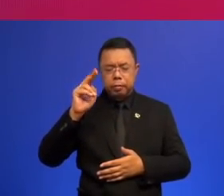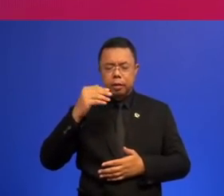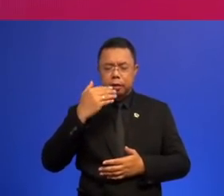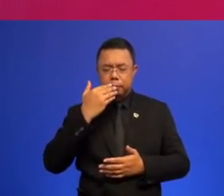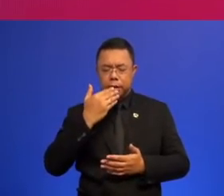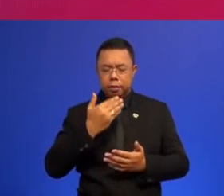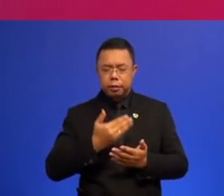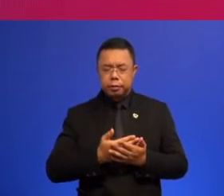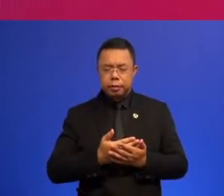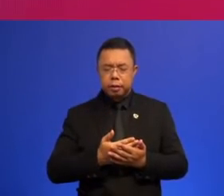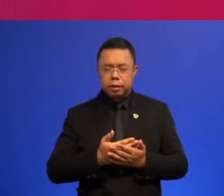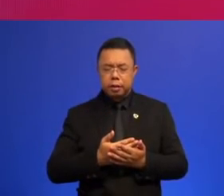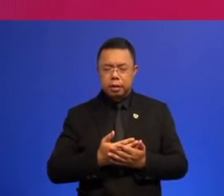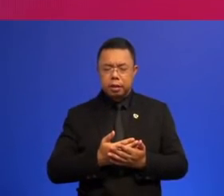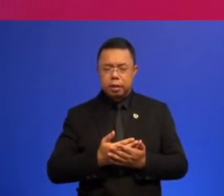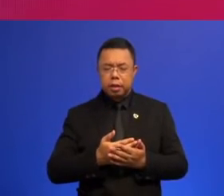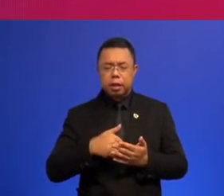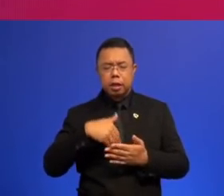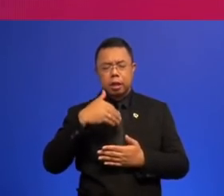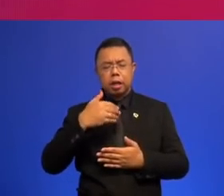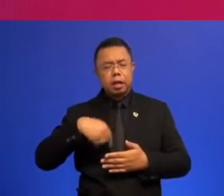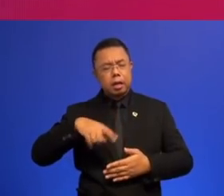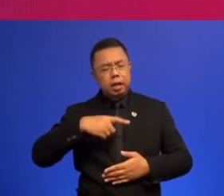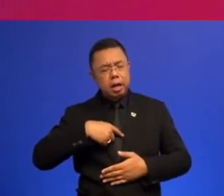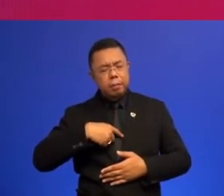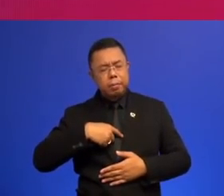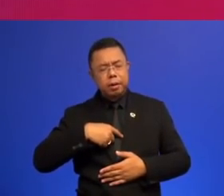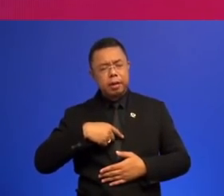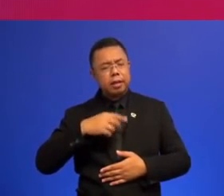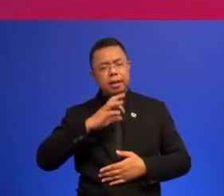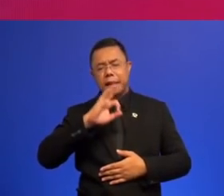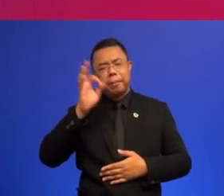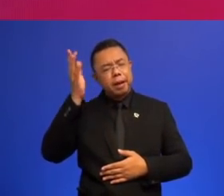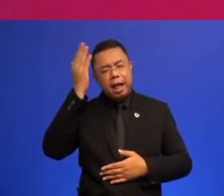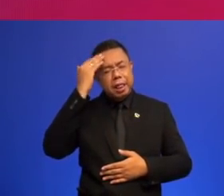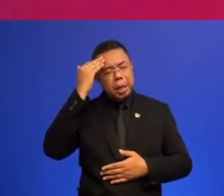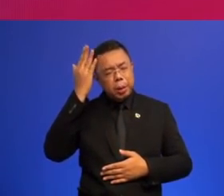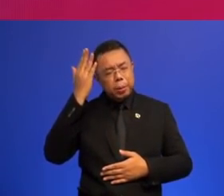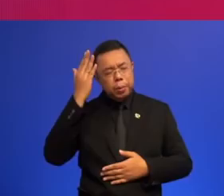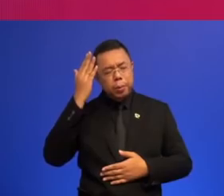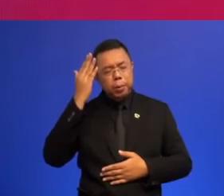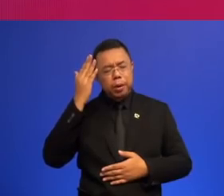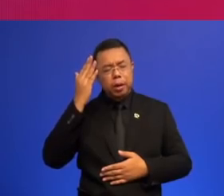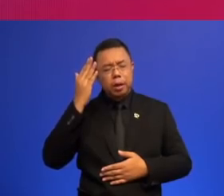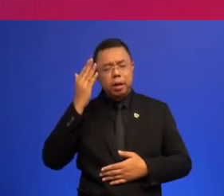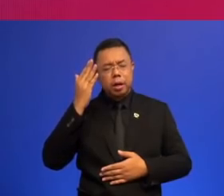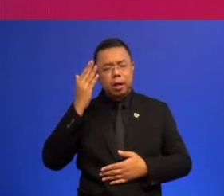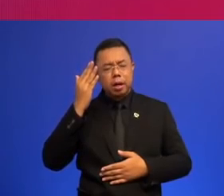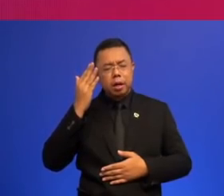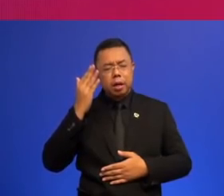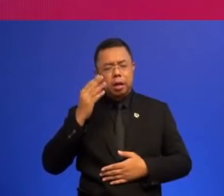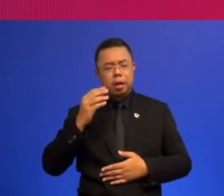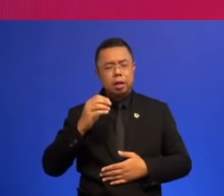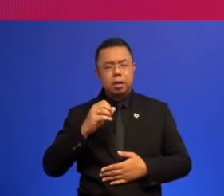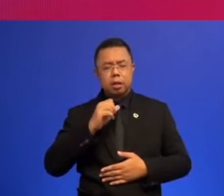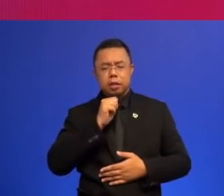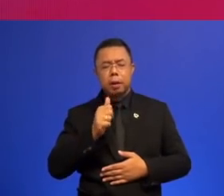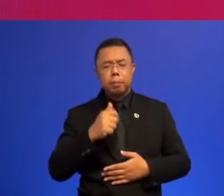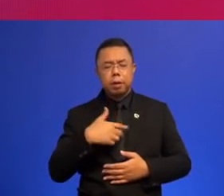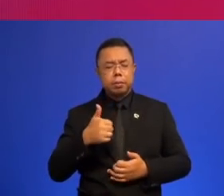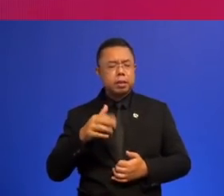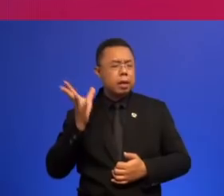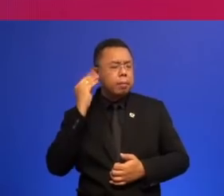terima kasih. Di luar dugaan kami Tuhan, di luar dugaan hamba-Mu Tuhan, siapapun yang